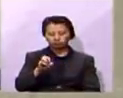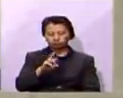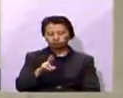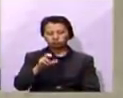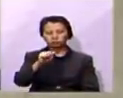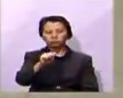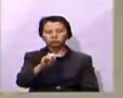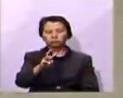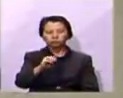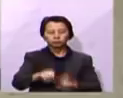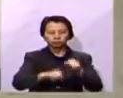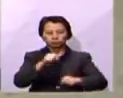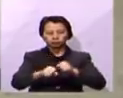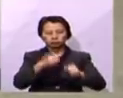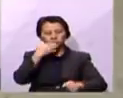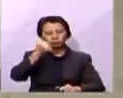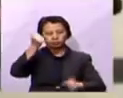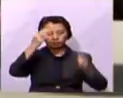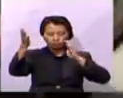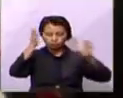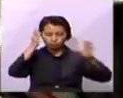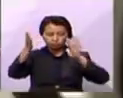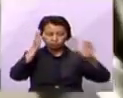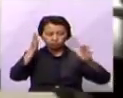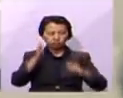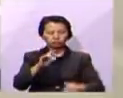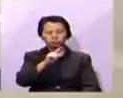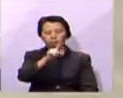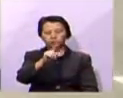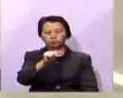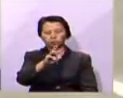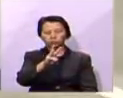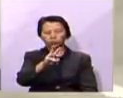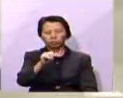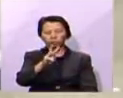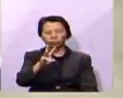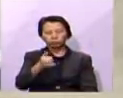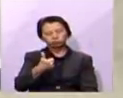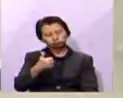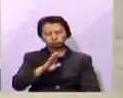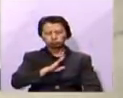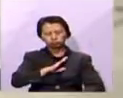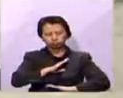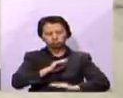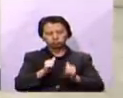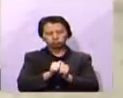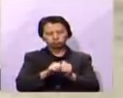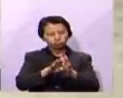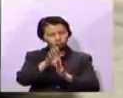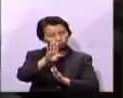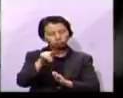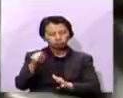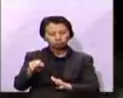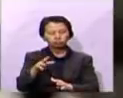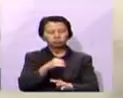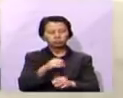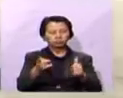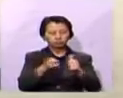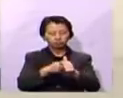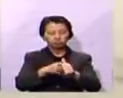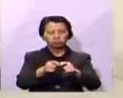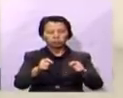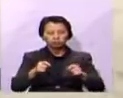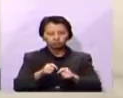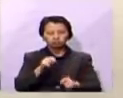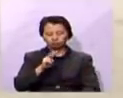Arman Zarif selaku pelumba terbaik Malaysia. Zawawi berpuas hati dengan prestasinya pada peringkat ini, menduduki